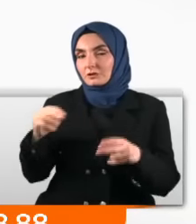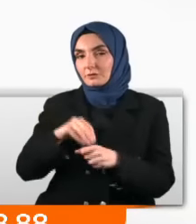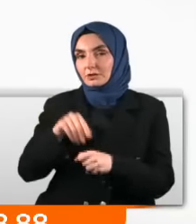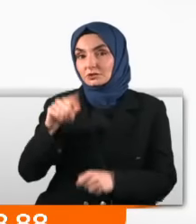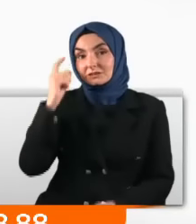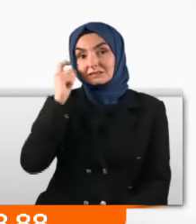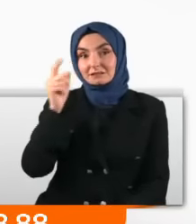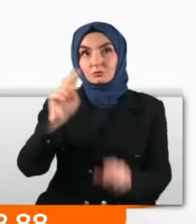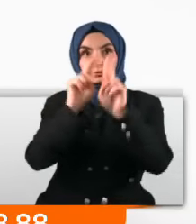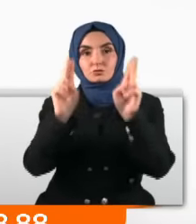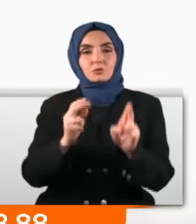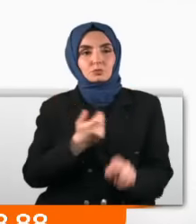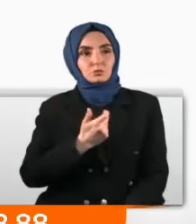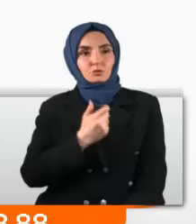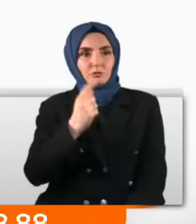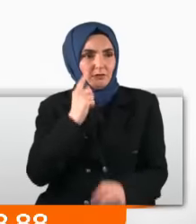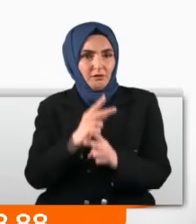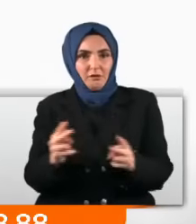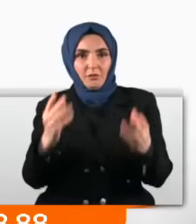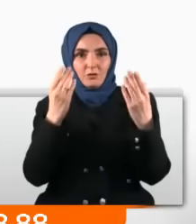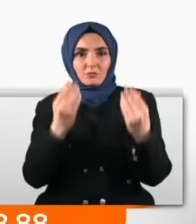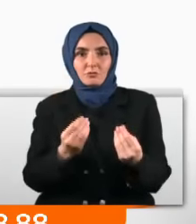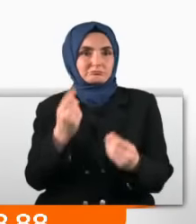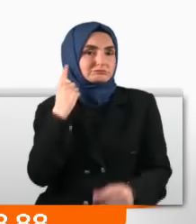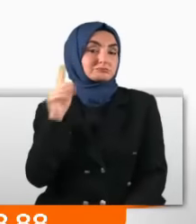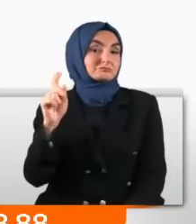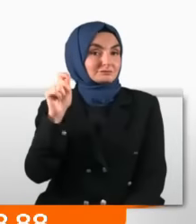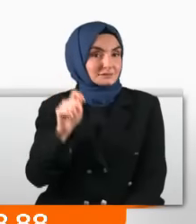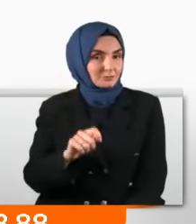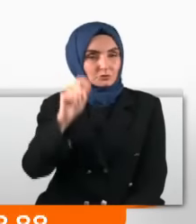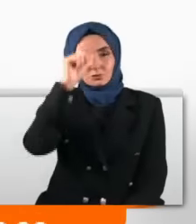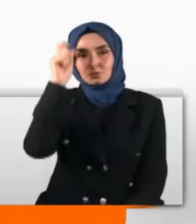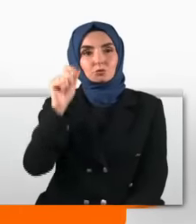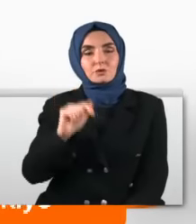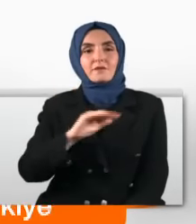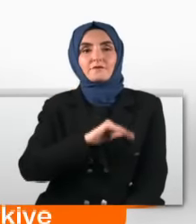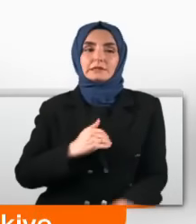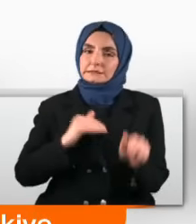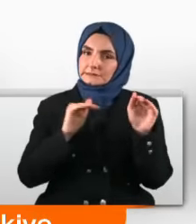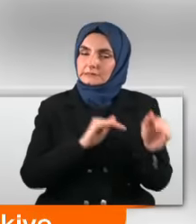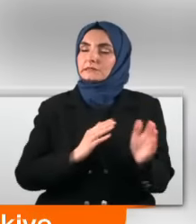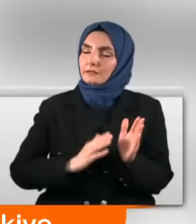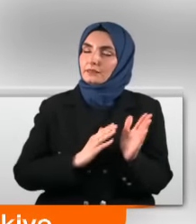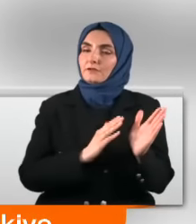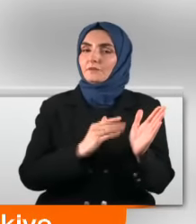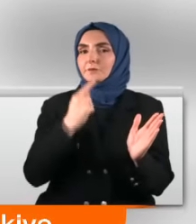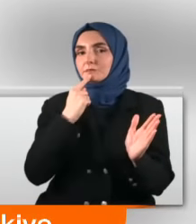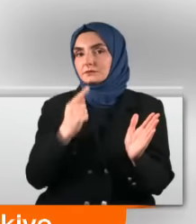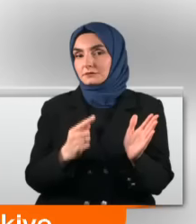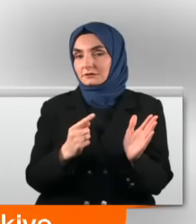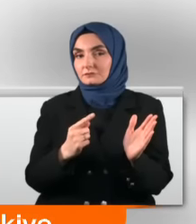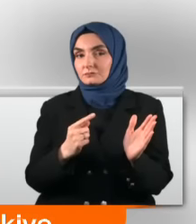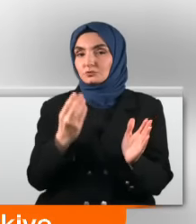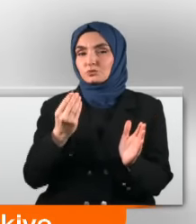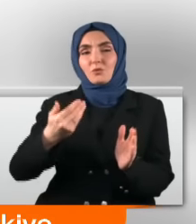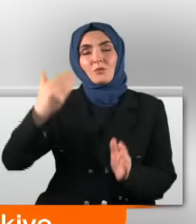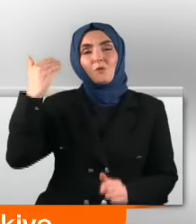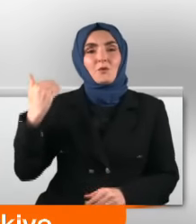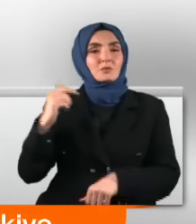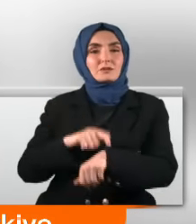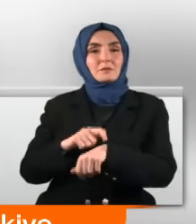uluslararası hukuku alenen çiğnediği, Türkiye'nin ise Filistin'in yanında olmaya devam edeceği vurgulandı. Çok önceden bu yana